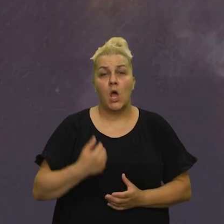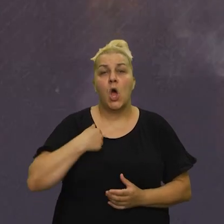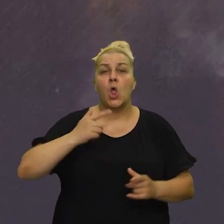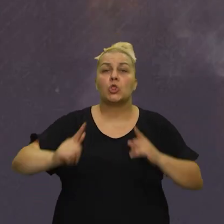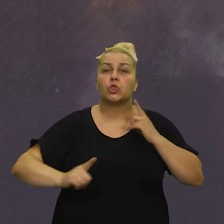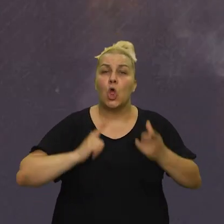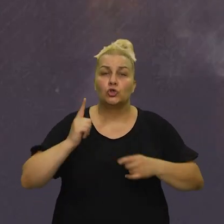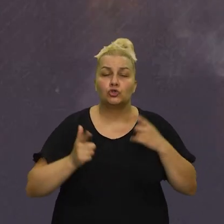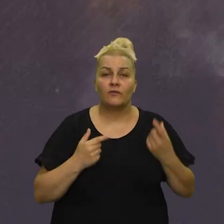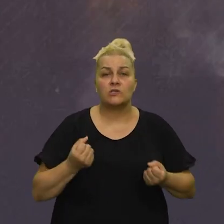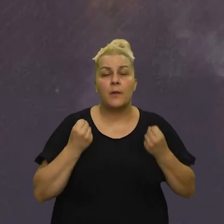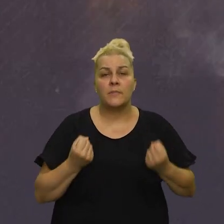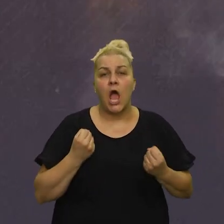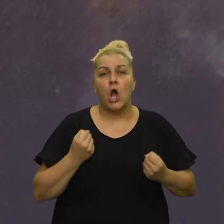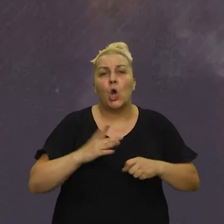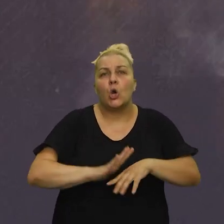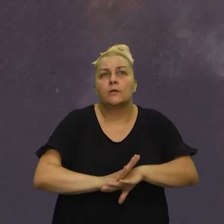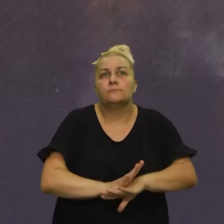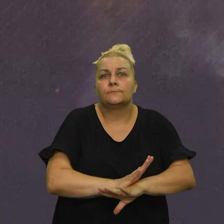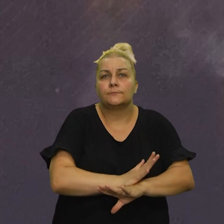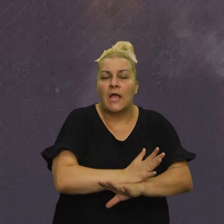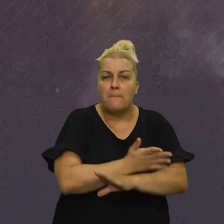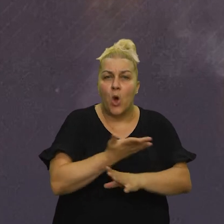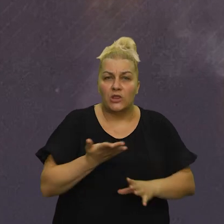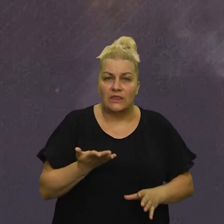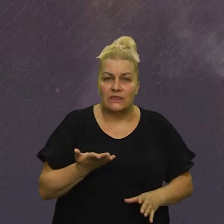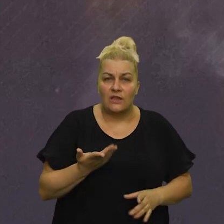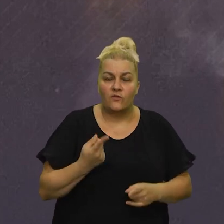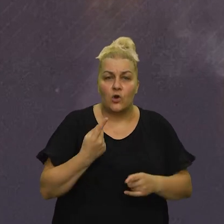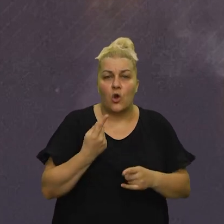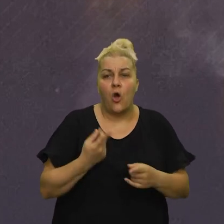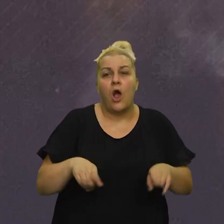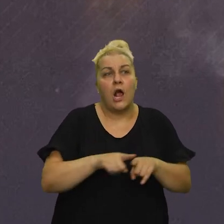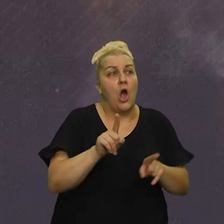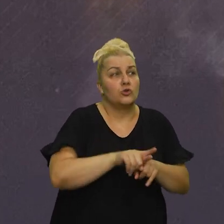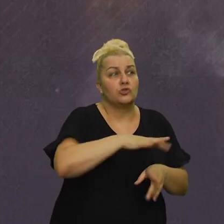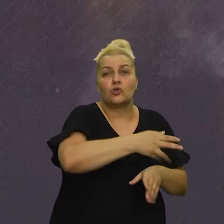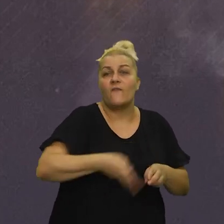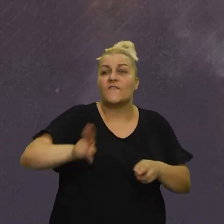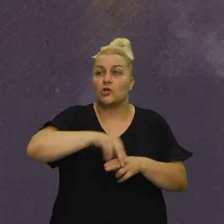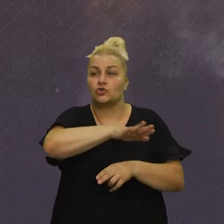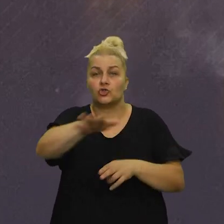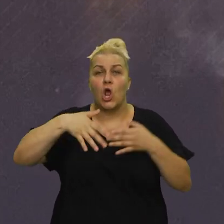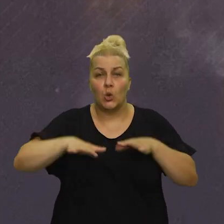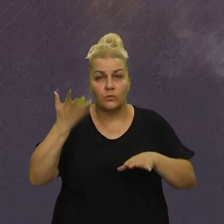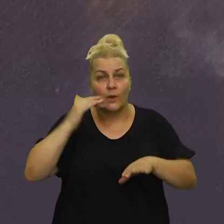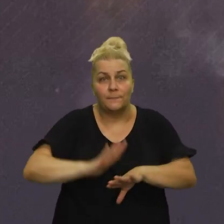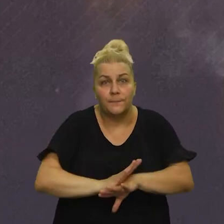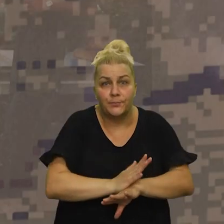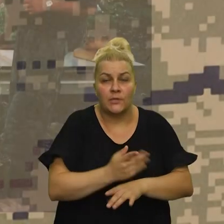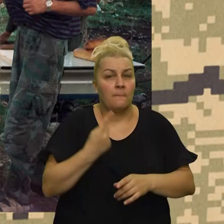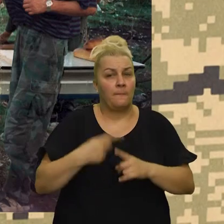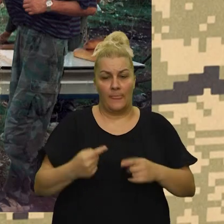Doživio sam to vrlo, vrlo emotivno, kao i većina ljudi. Nekako se u čovjeku javlja jedan